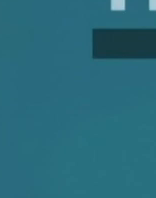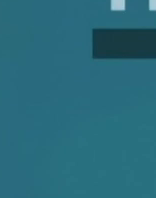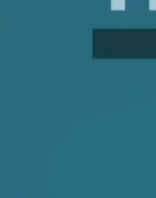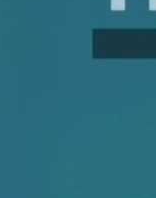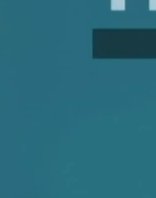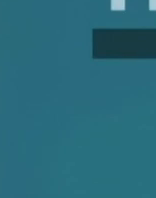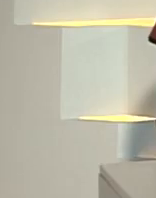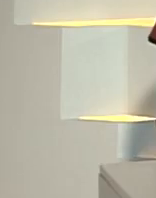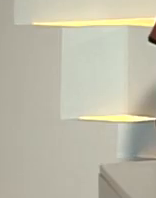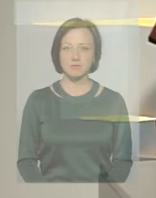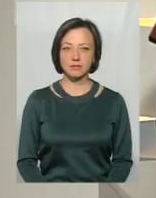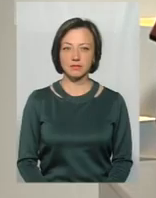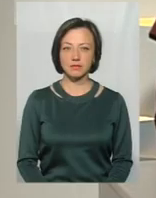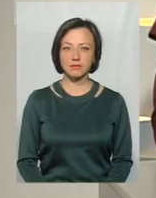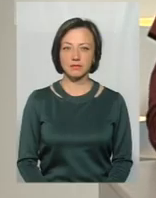Музика